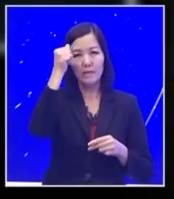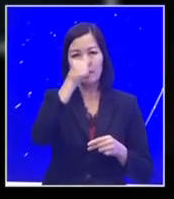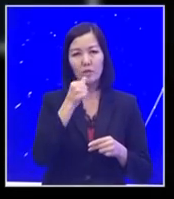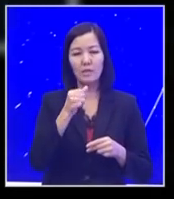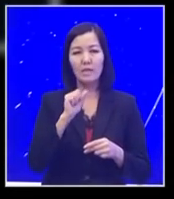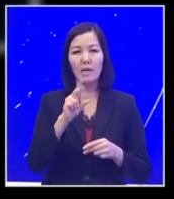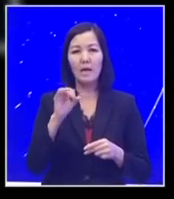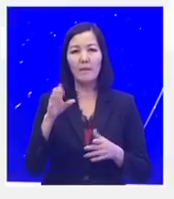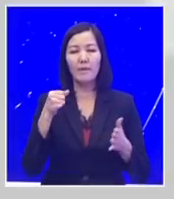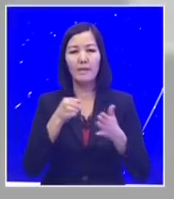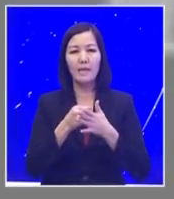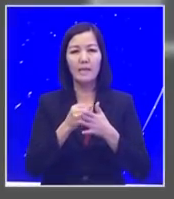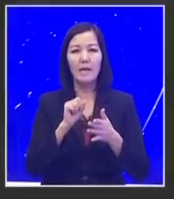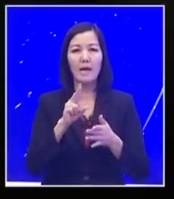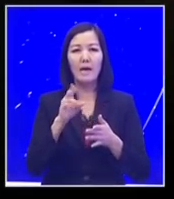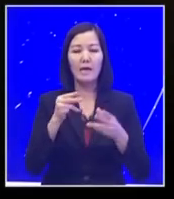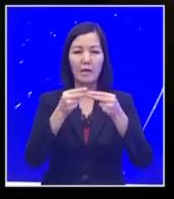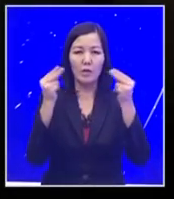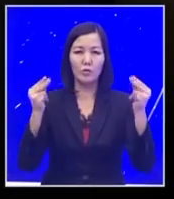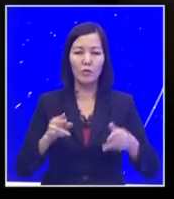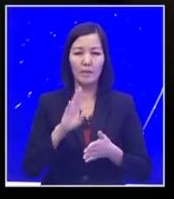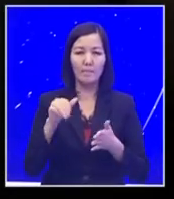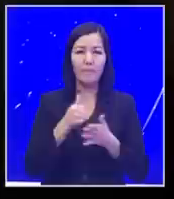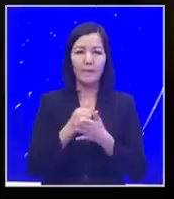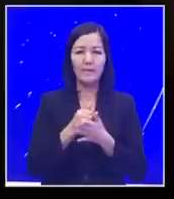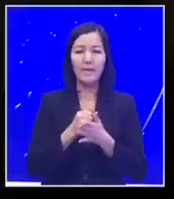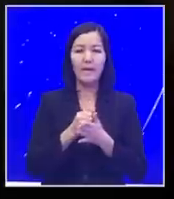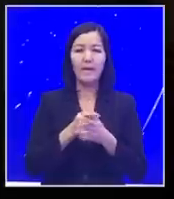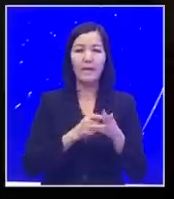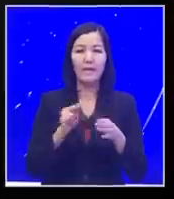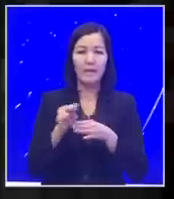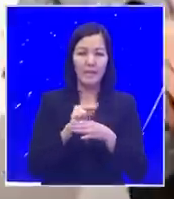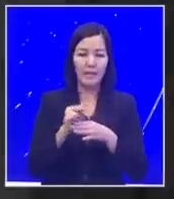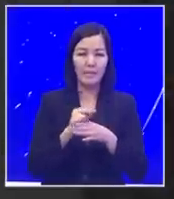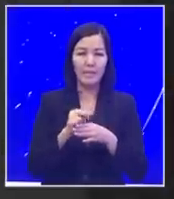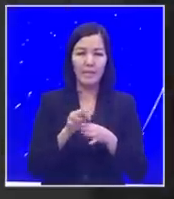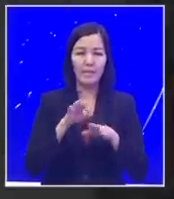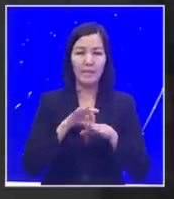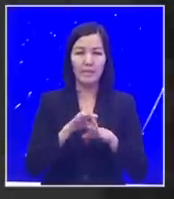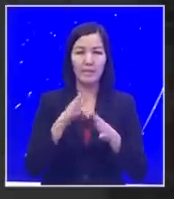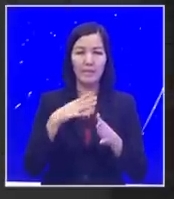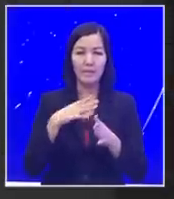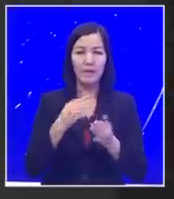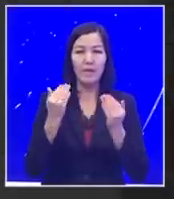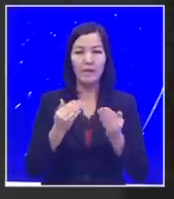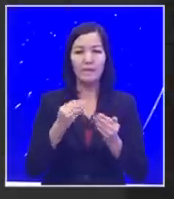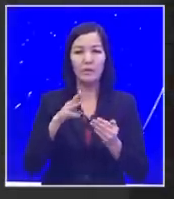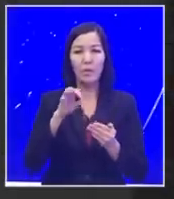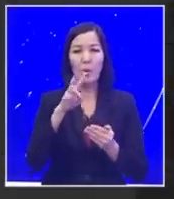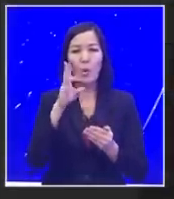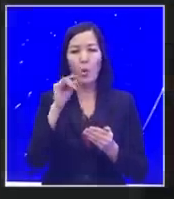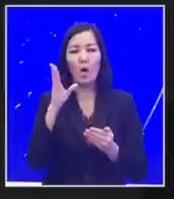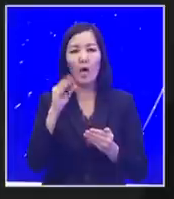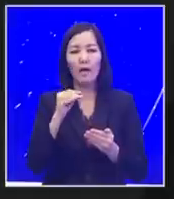айына дейін Ақиқат журналының бас редакторы қызметін атқарған. Қаламы қарымды журналистің қазасына мемлекет басшысы Қасым-Жомарт Тоқаев